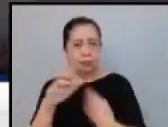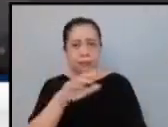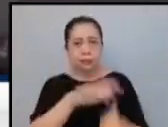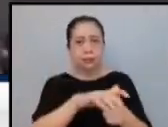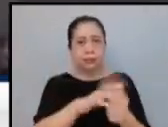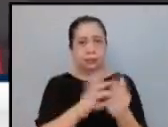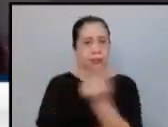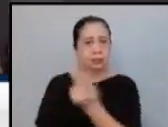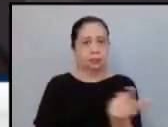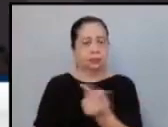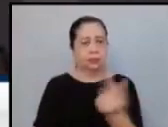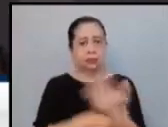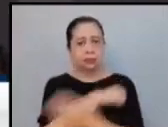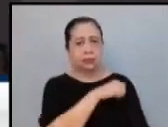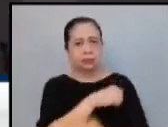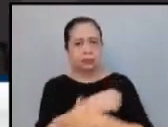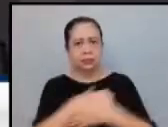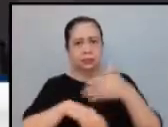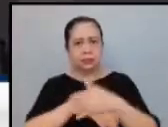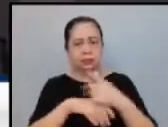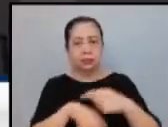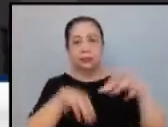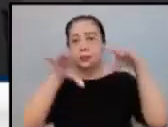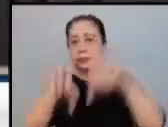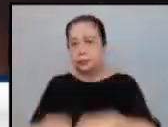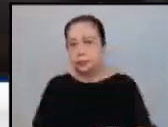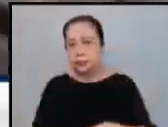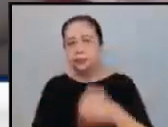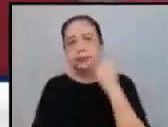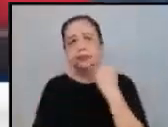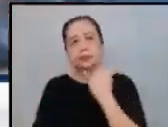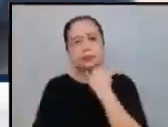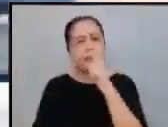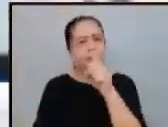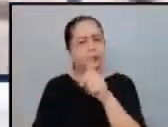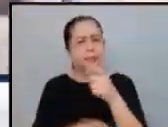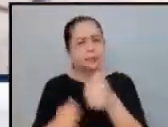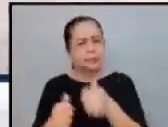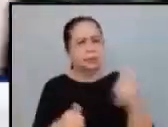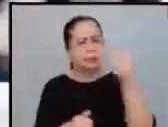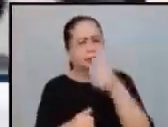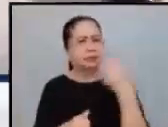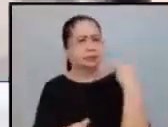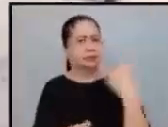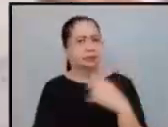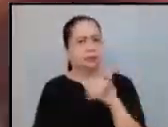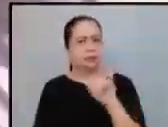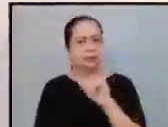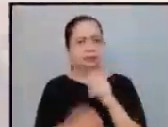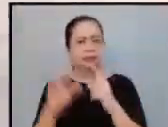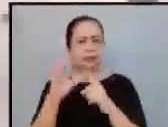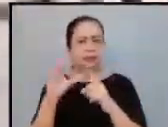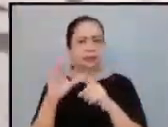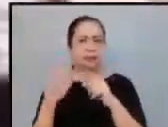panig matapos ang pag-aresto ng Israel sa isang senior official ng Islamic Jihad.